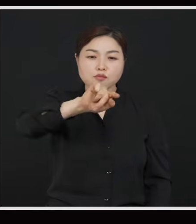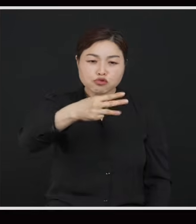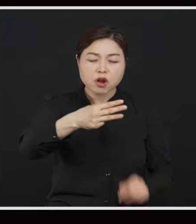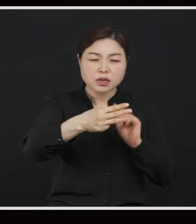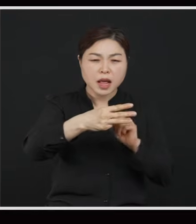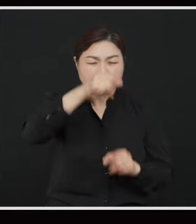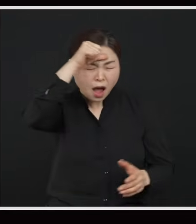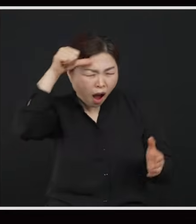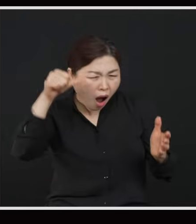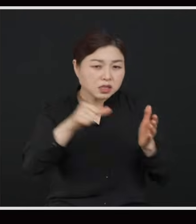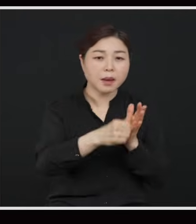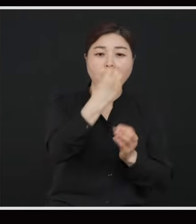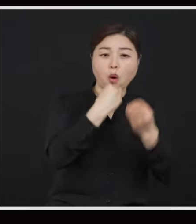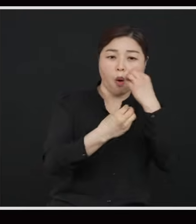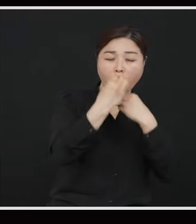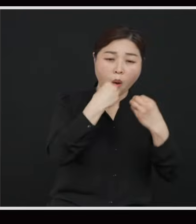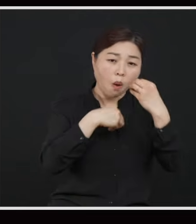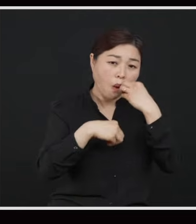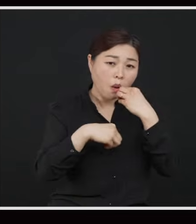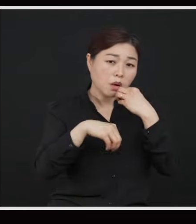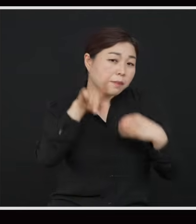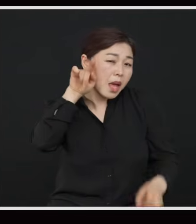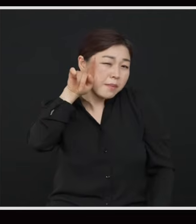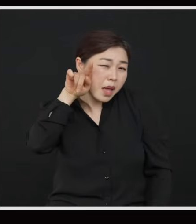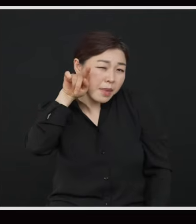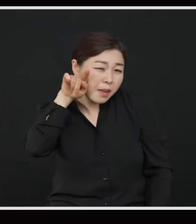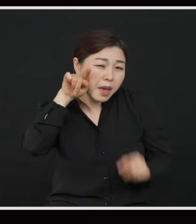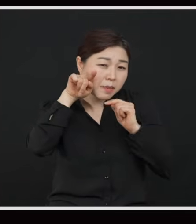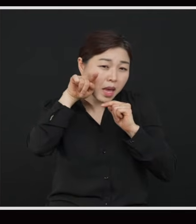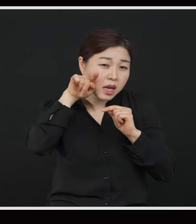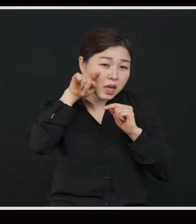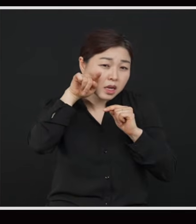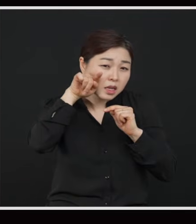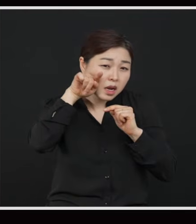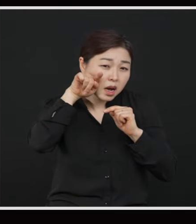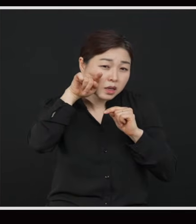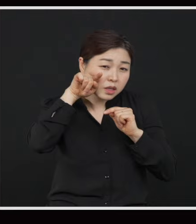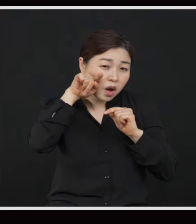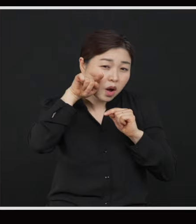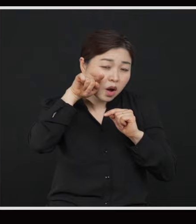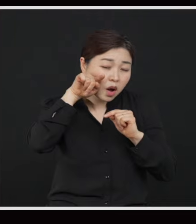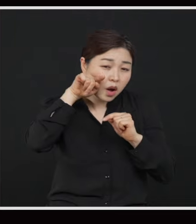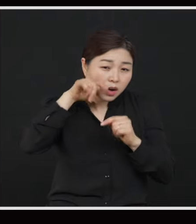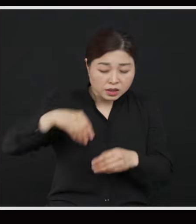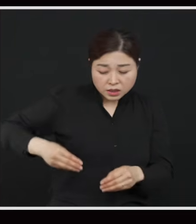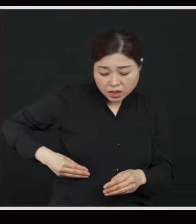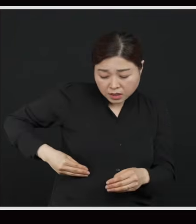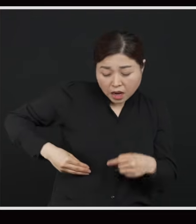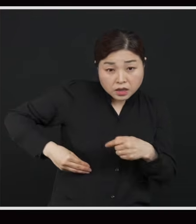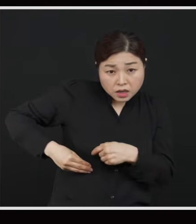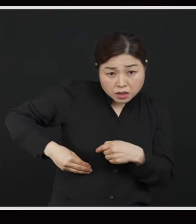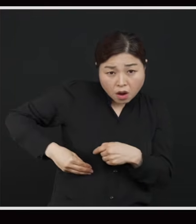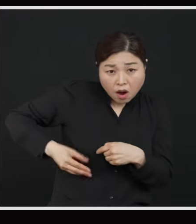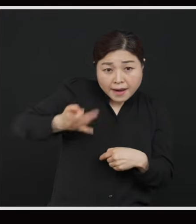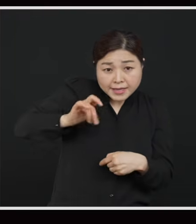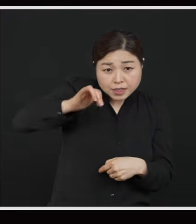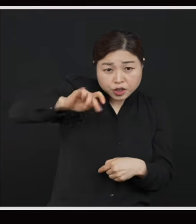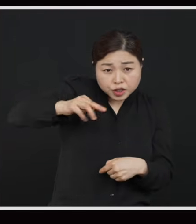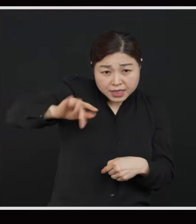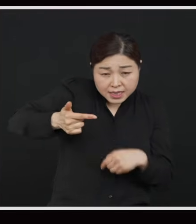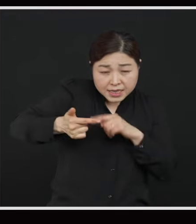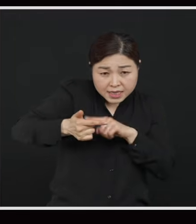보세요. 평생. 그러면 매일 인슐린이 그냥 췌장에서 자꾸 나와서 매일